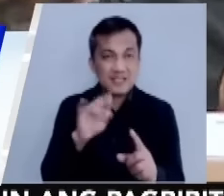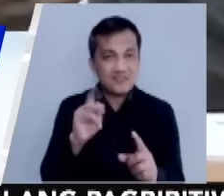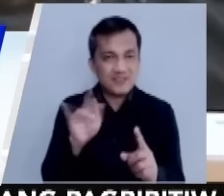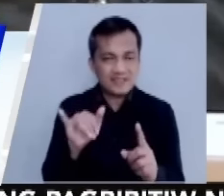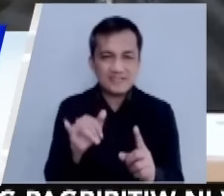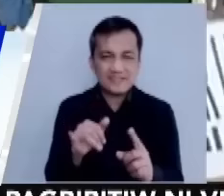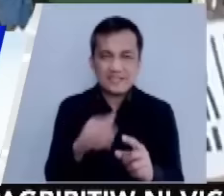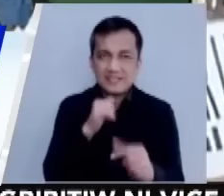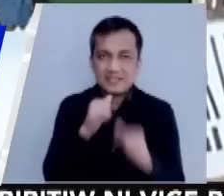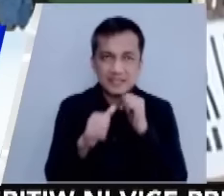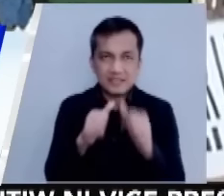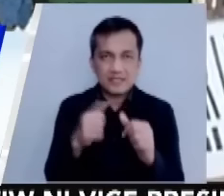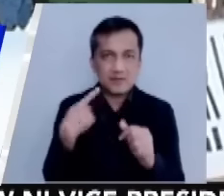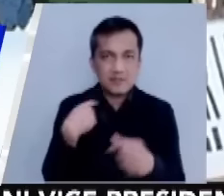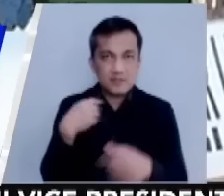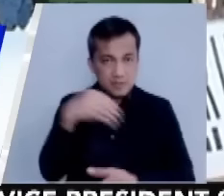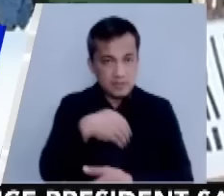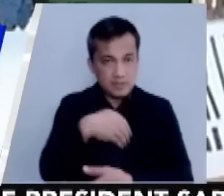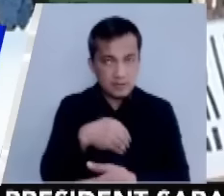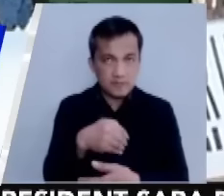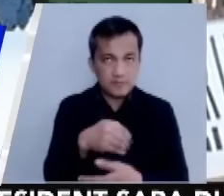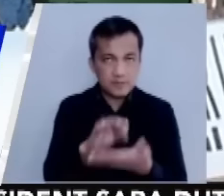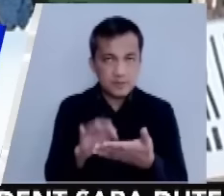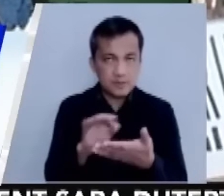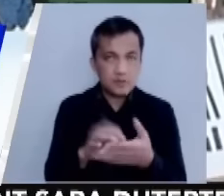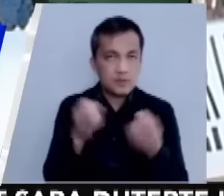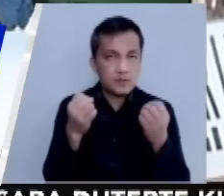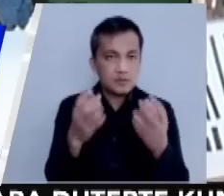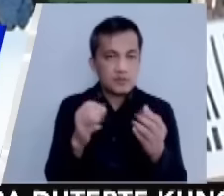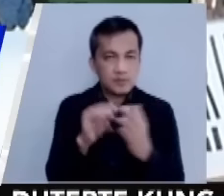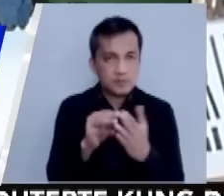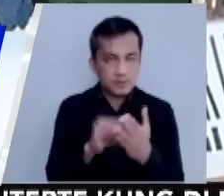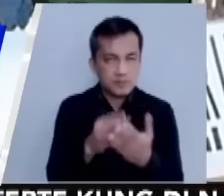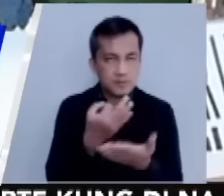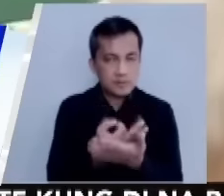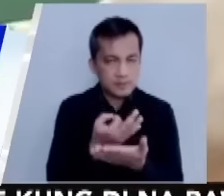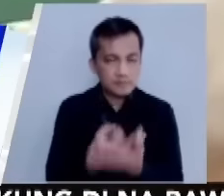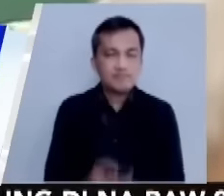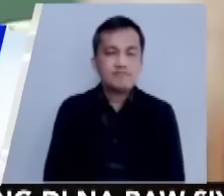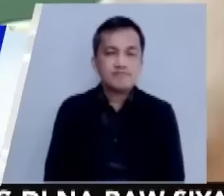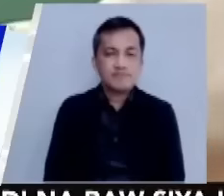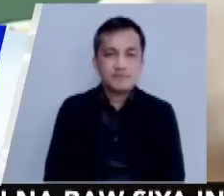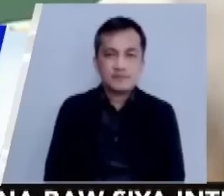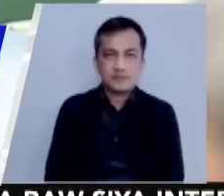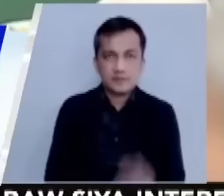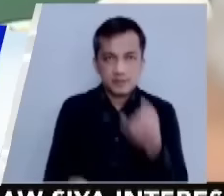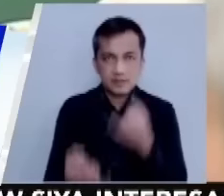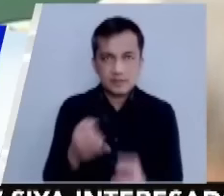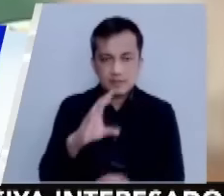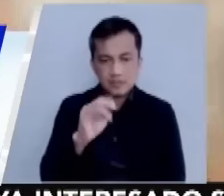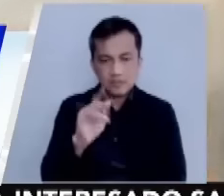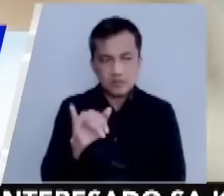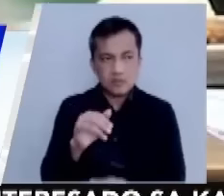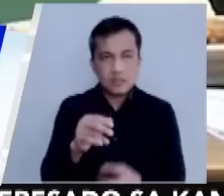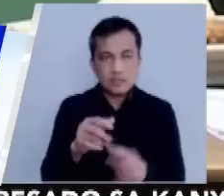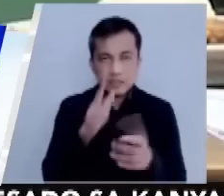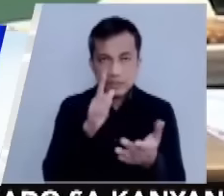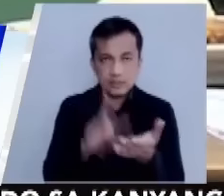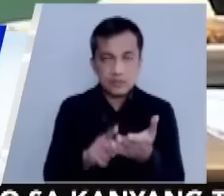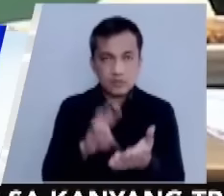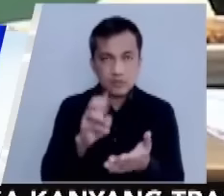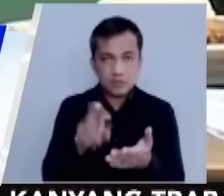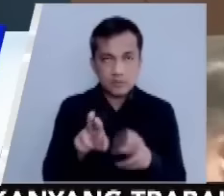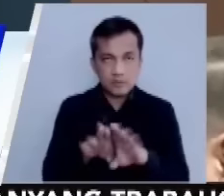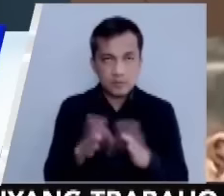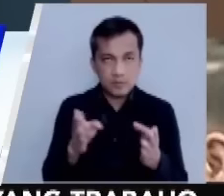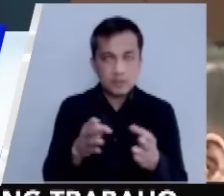mga bank account na may daan-daang milyong pisong laman. Sa huli, pumirma si Kalugay sa waiver para mabuksan ang kanyang mga bank account.